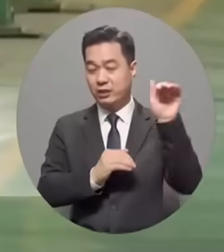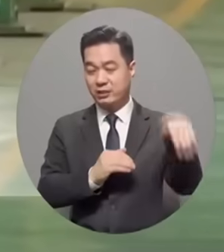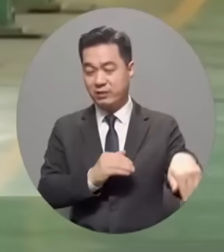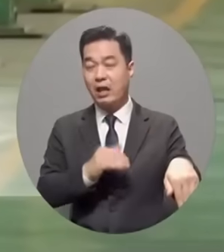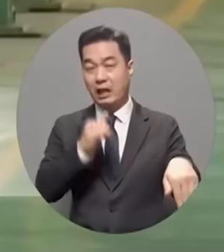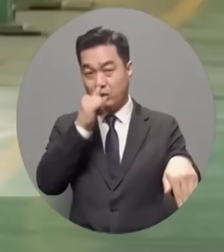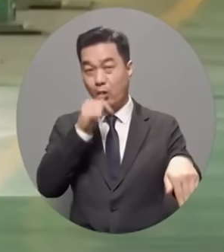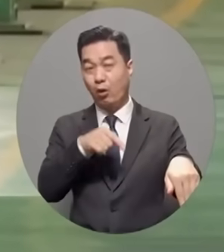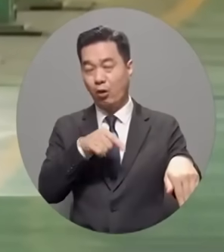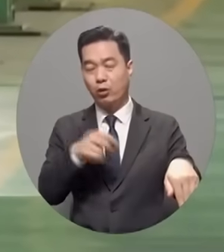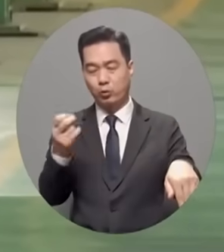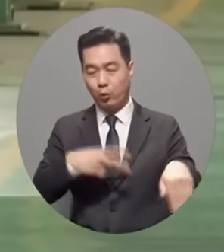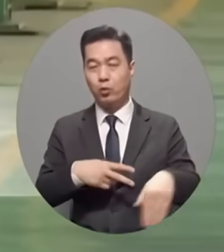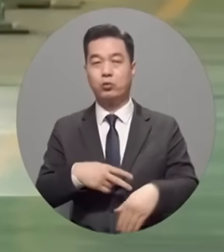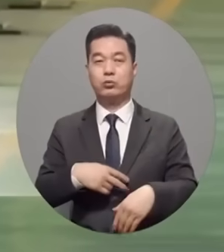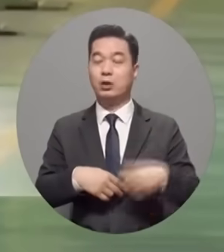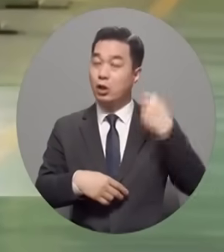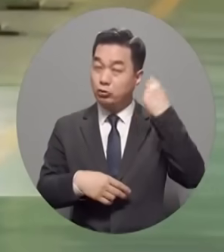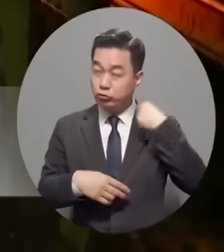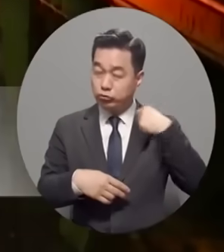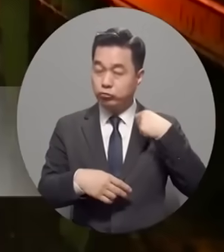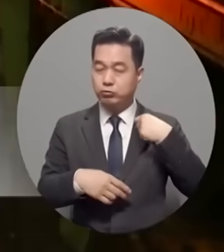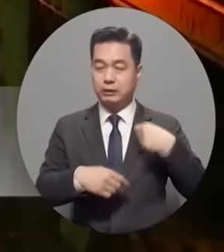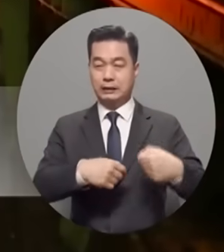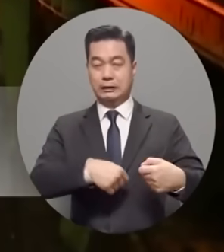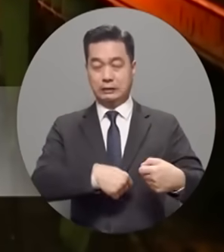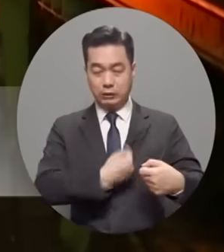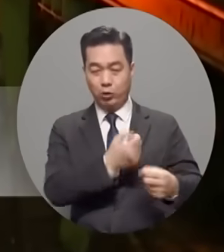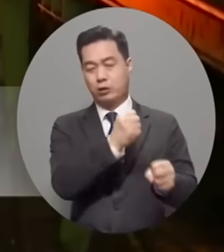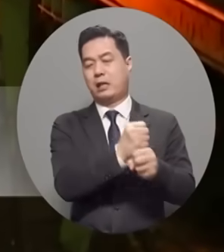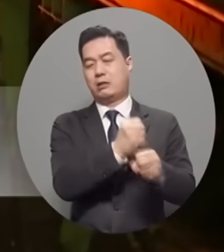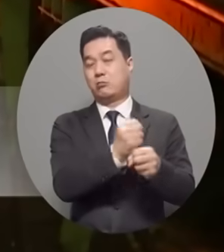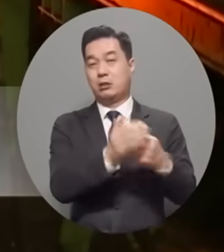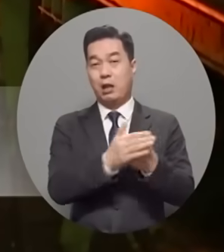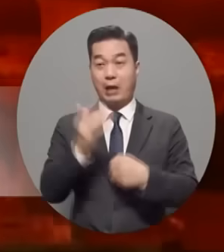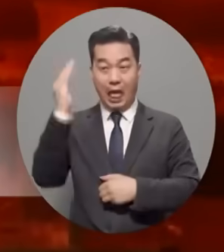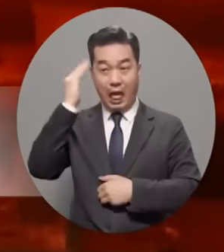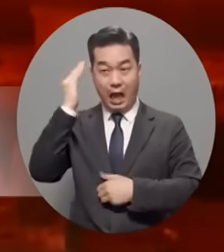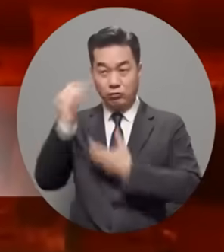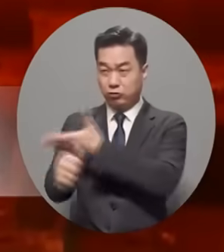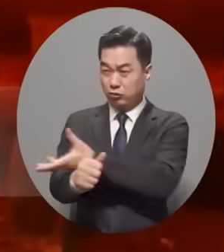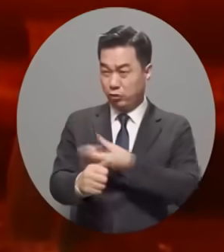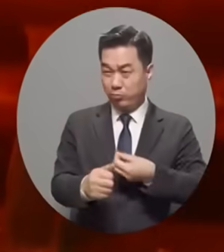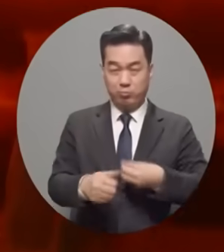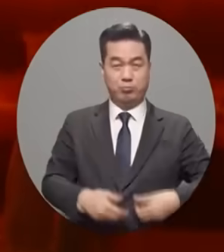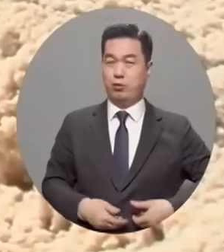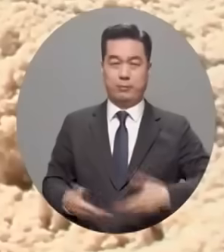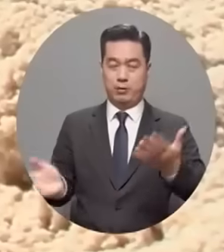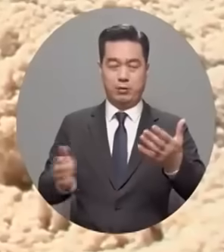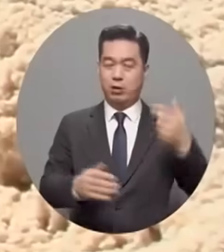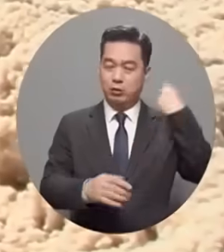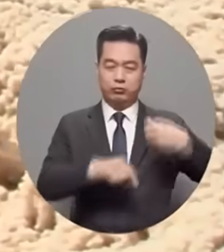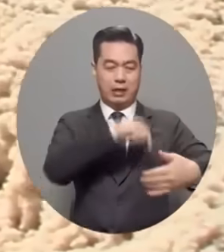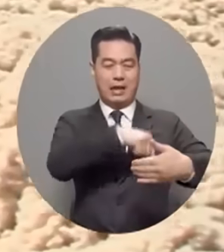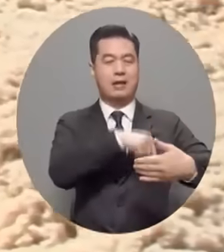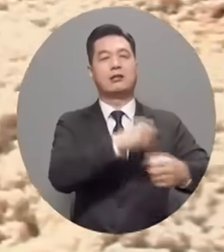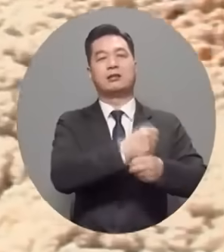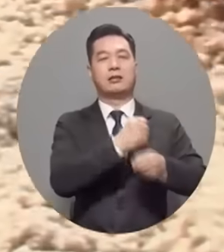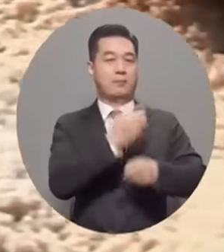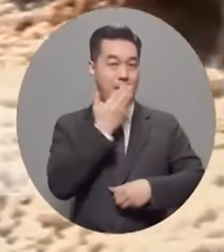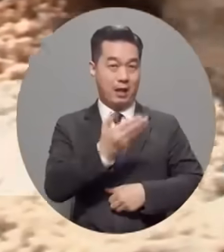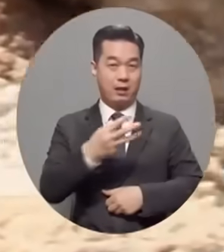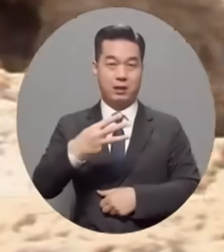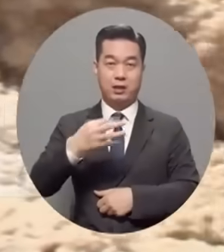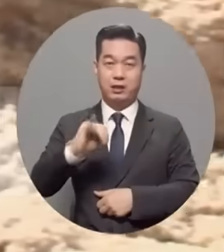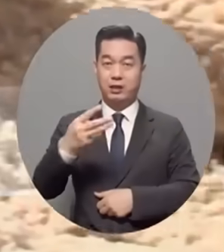미쳤지만 중국의 중간재 자금률이 올라가면서 더 이상 한국에 기댈 필요가 없어졌기 때문입니다. 게다가 리튬 같은 2차